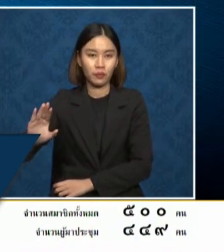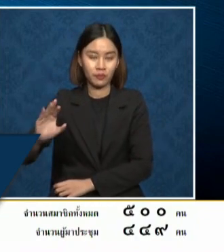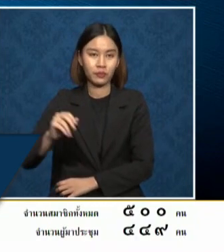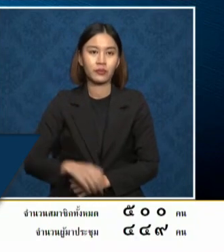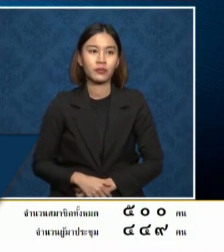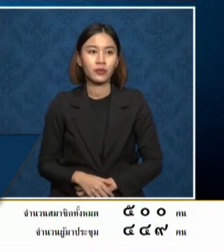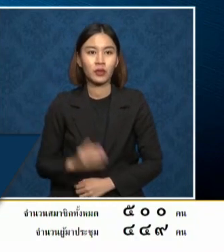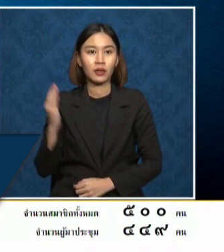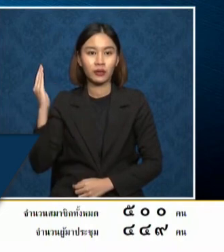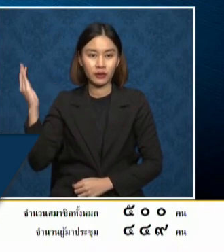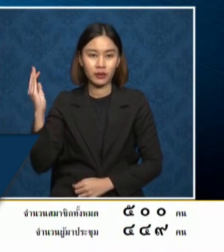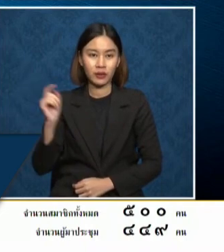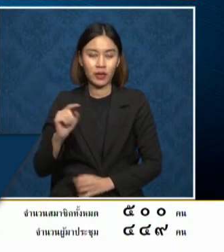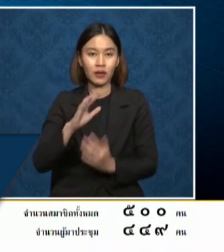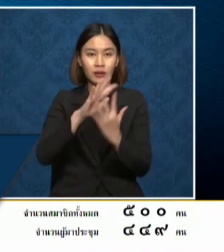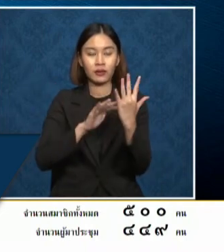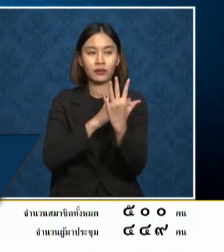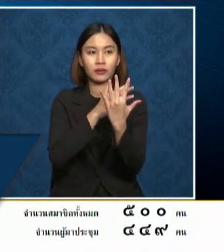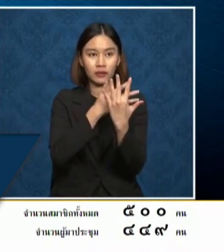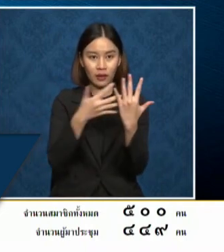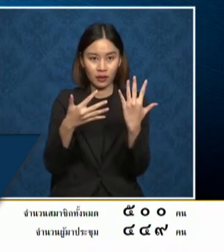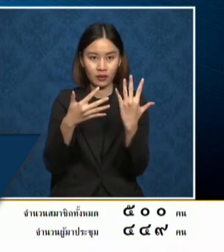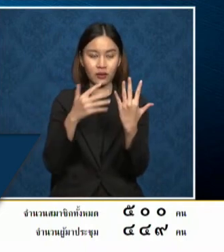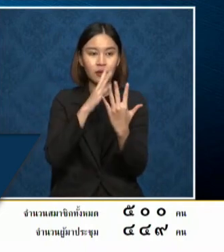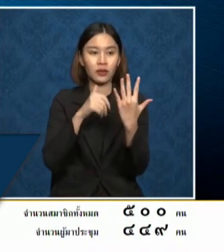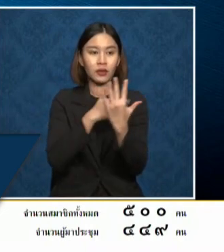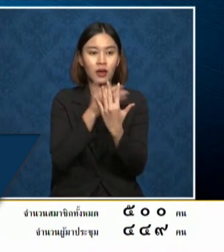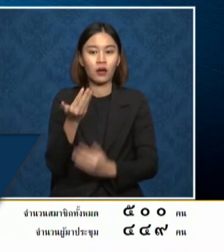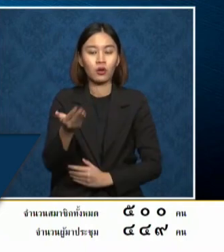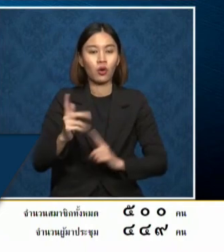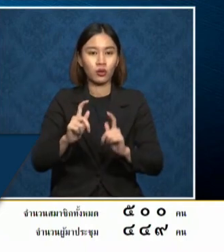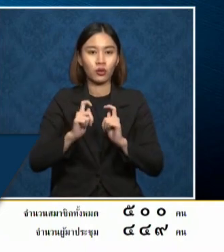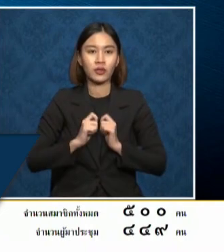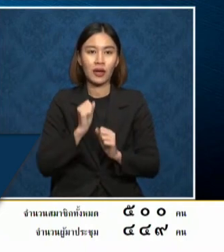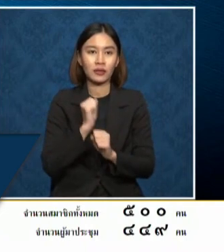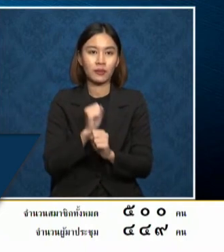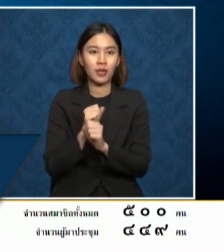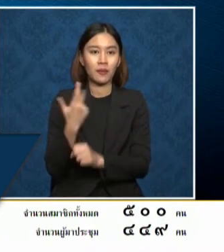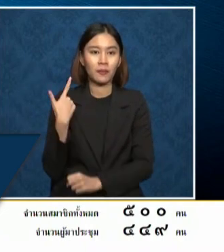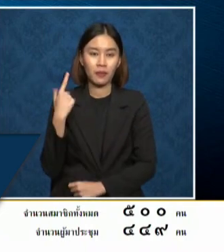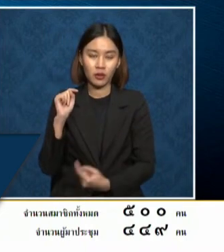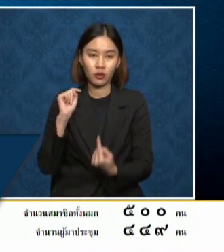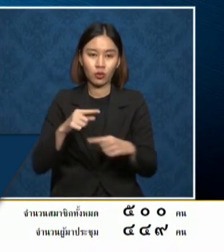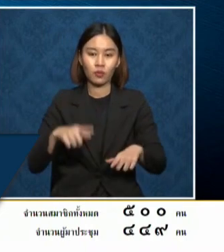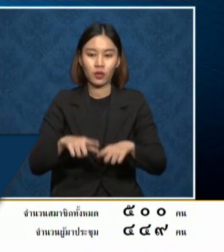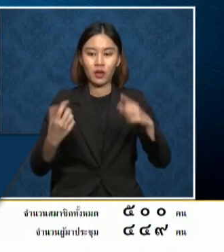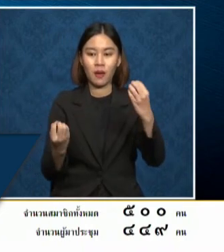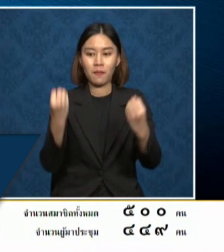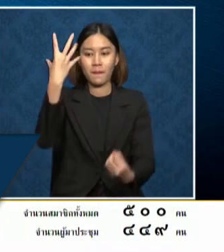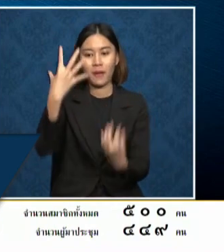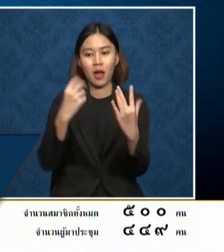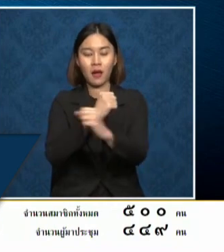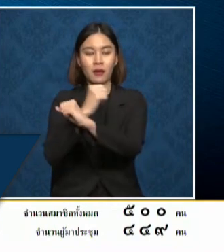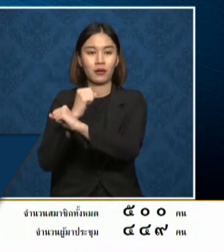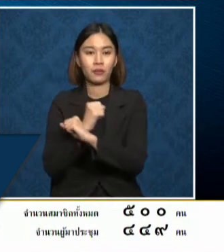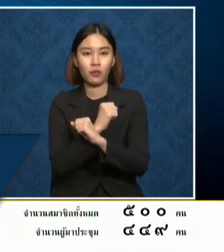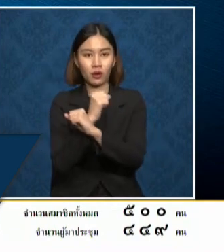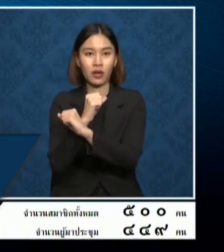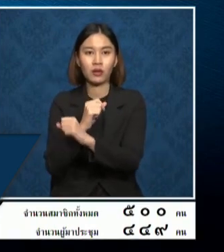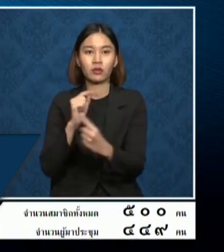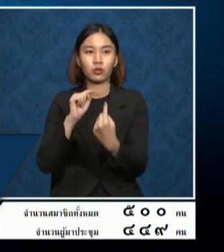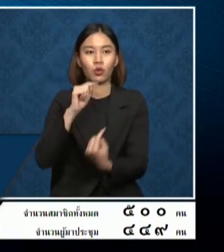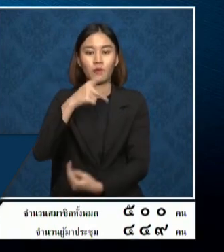นี่ค่ะนี่คือตารางการขออนุญาตเข้าทำประโยชน์ในเขตพื้นที่ป่าสงวนแห่งพระ